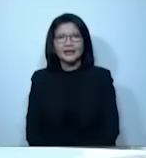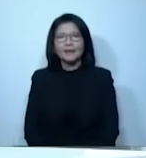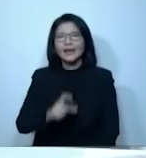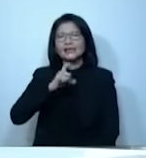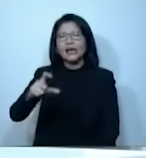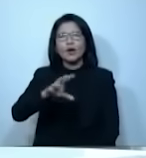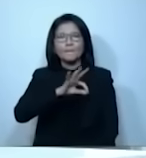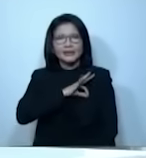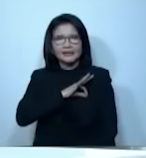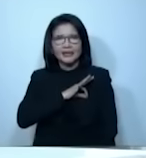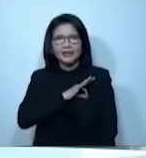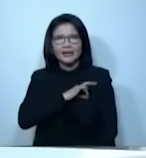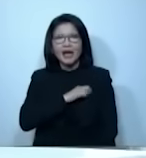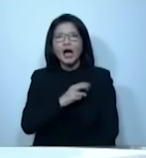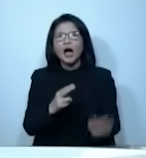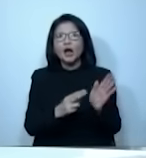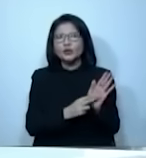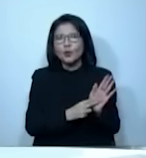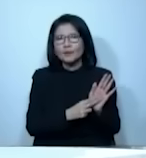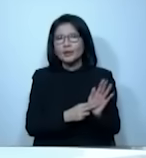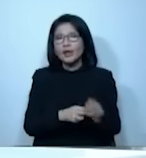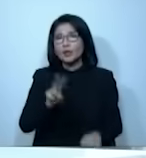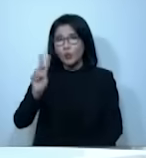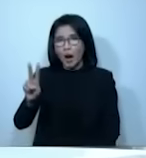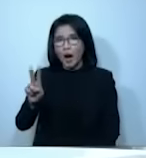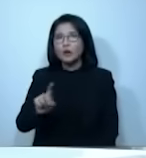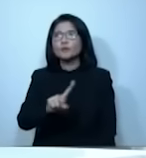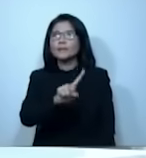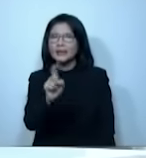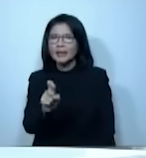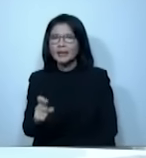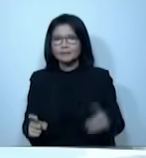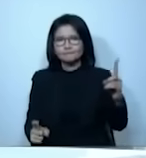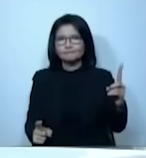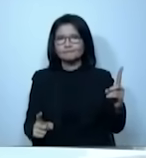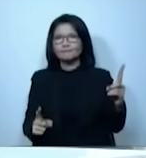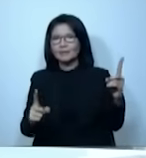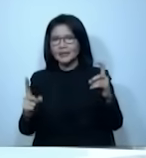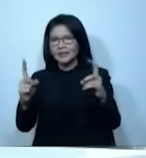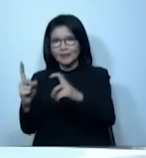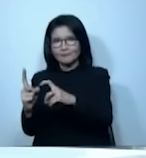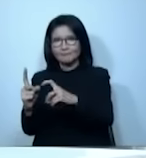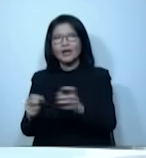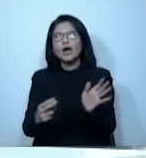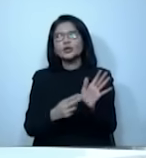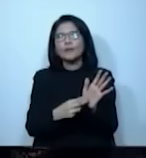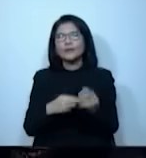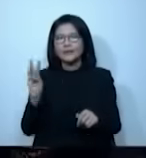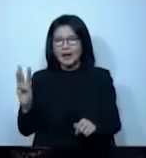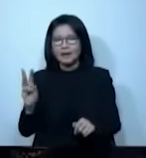calon Presiden nomor urut du untuk bertanya kepada calon Presiden nomor urut